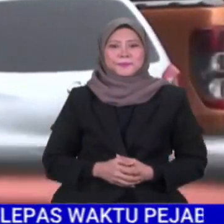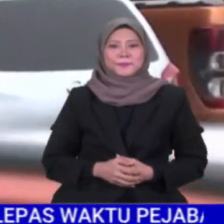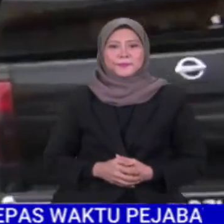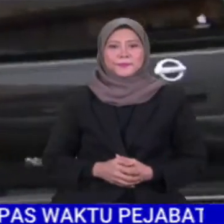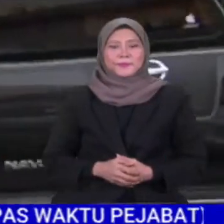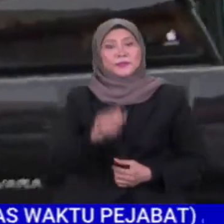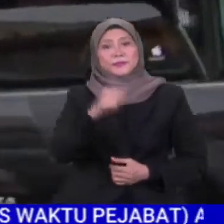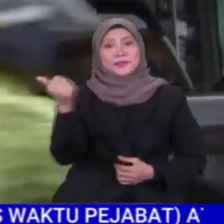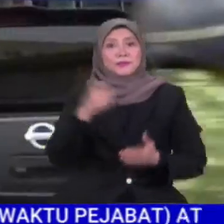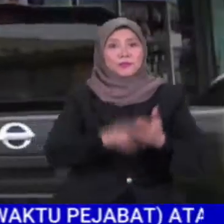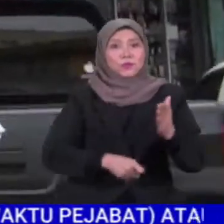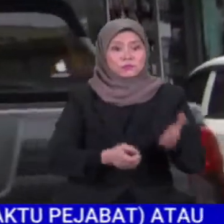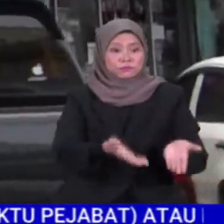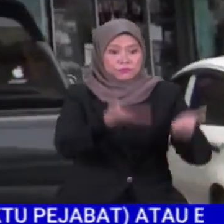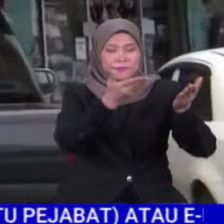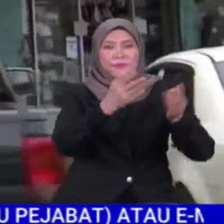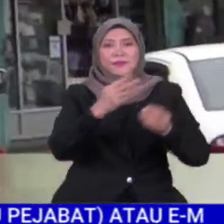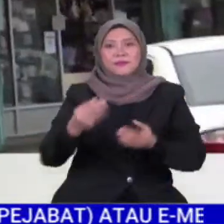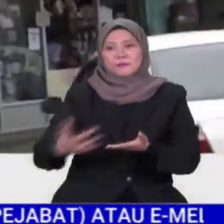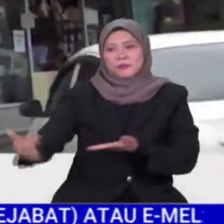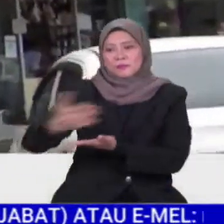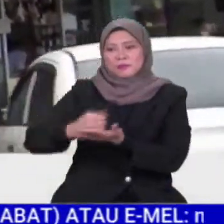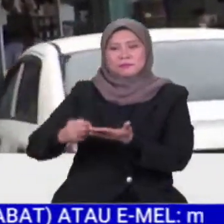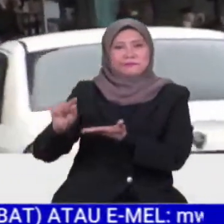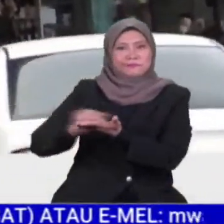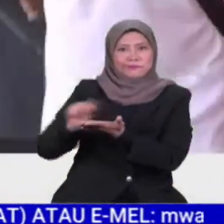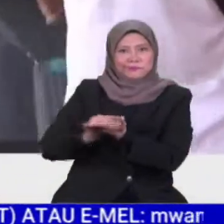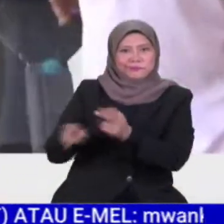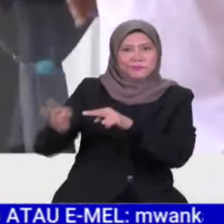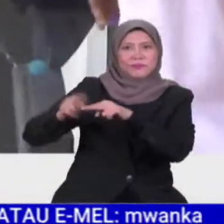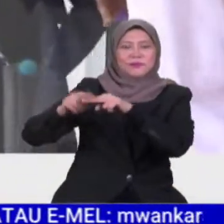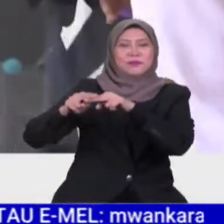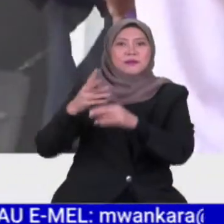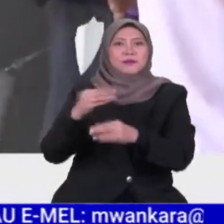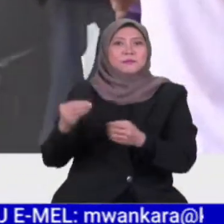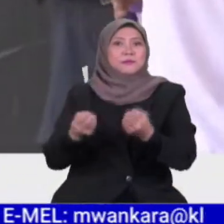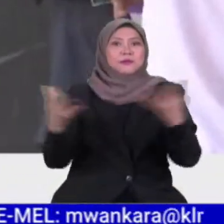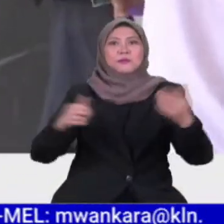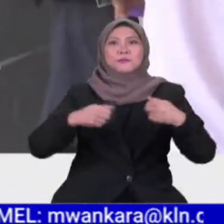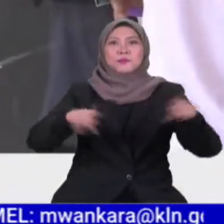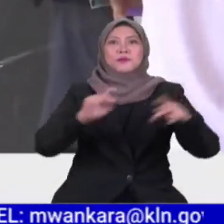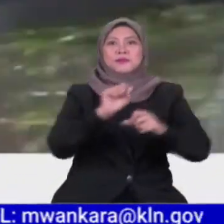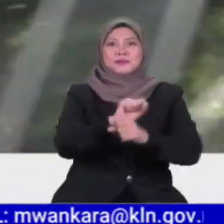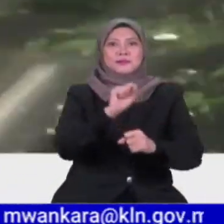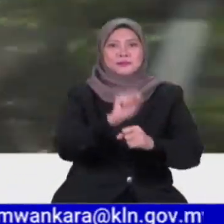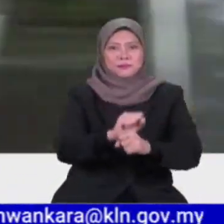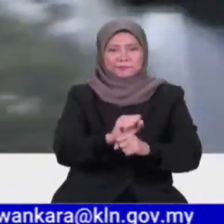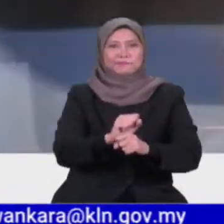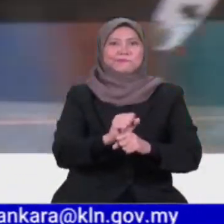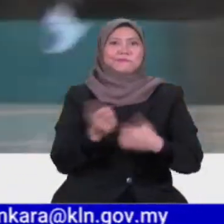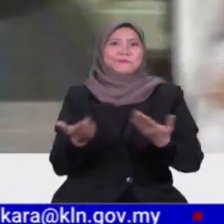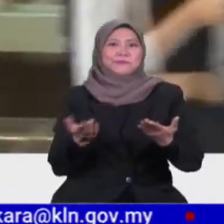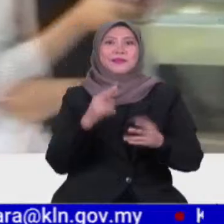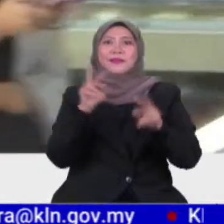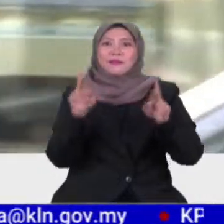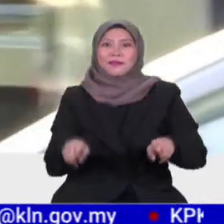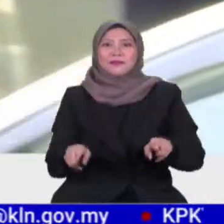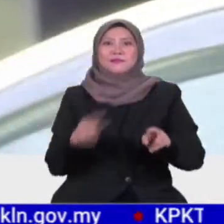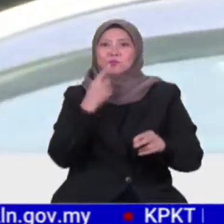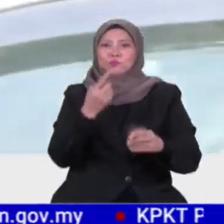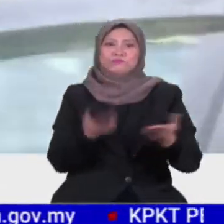Selain kos sara hidup meningkatkan pendapatan per kapita serta mewujudkan lebih banyak peluang pekerjaan turut disuarakan